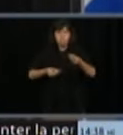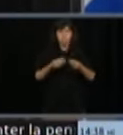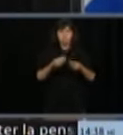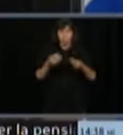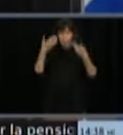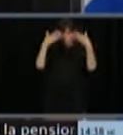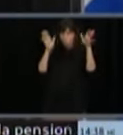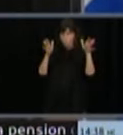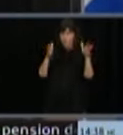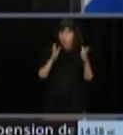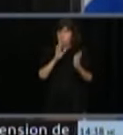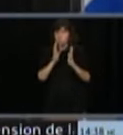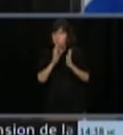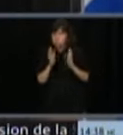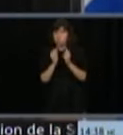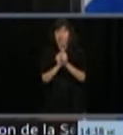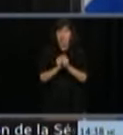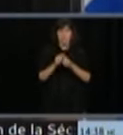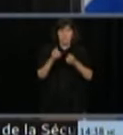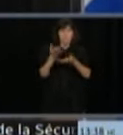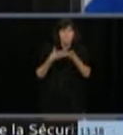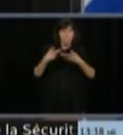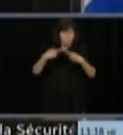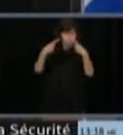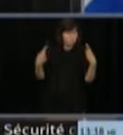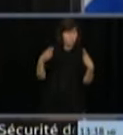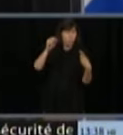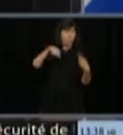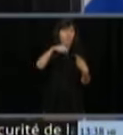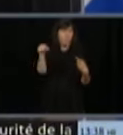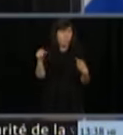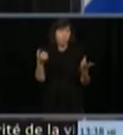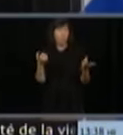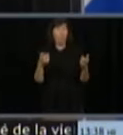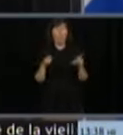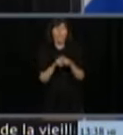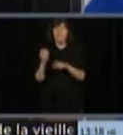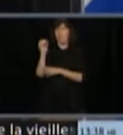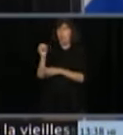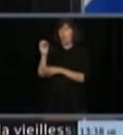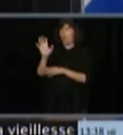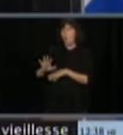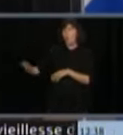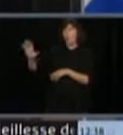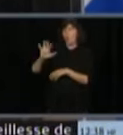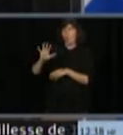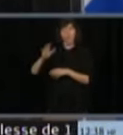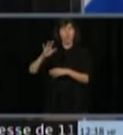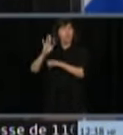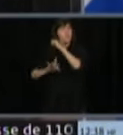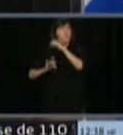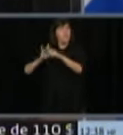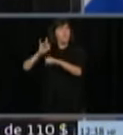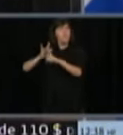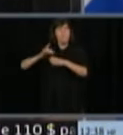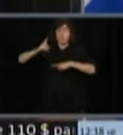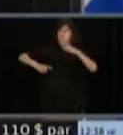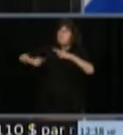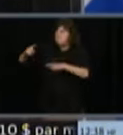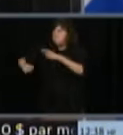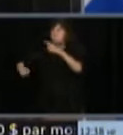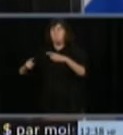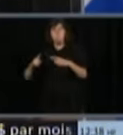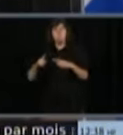commission-là? Parce qu'il y a aussi des questions qui pourraient être posées. Je sais qu'en Ontario, par exemple, il y a certaines universités qui vont obliger la vaccination pour les